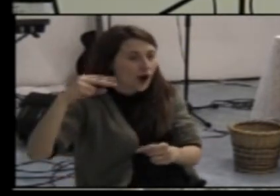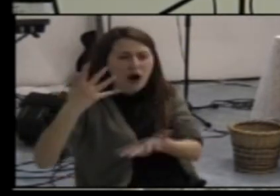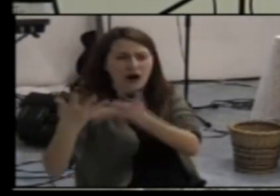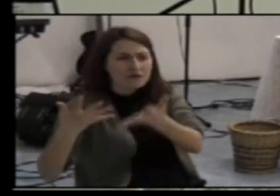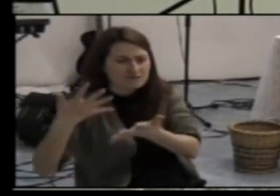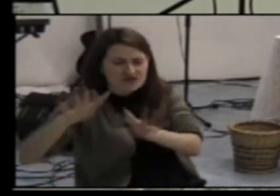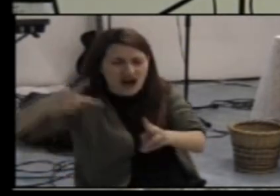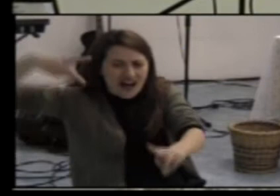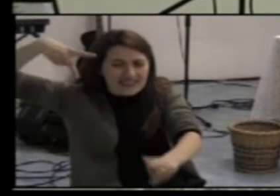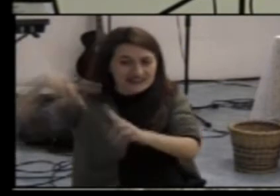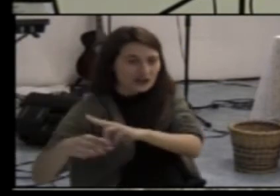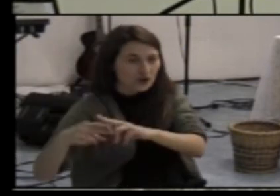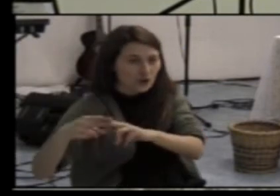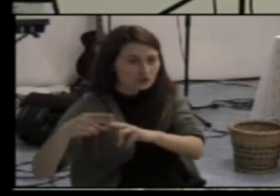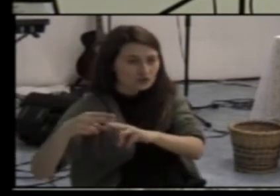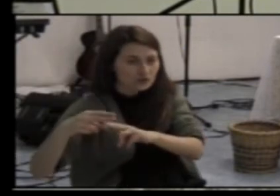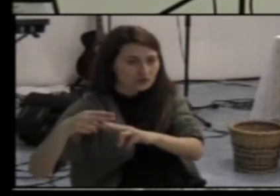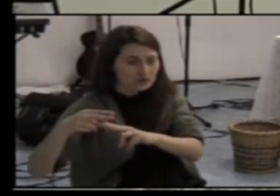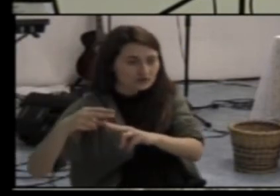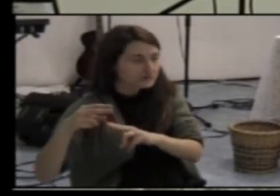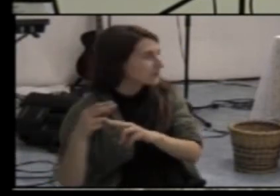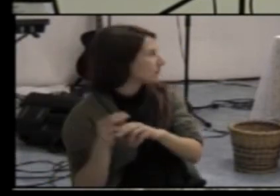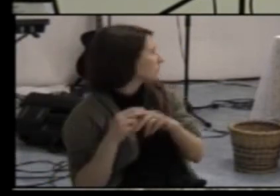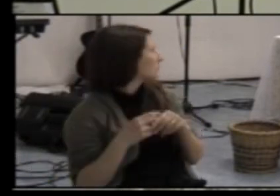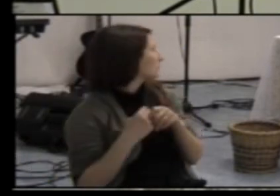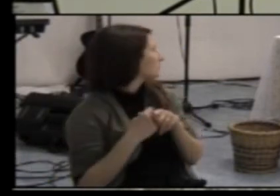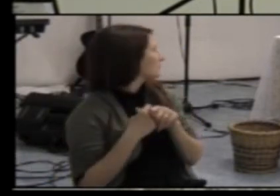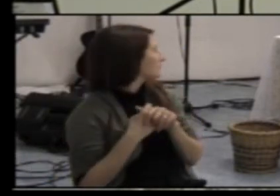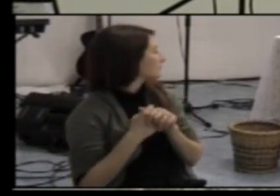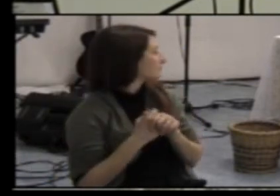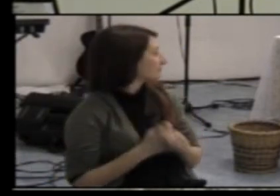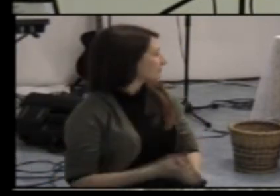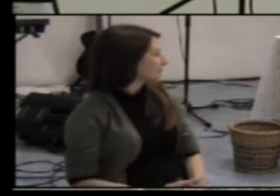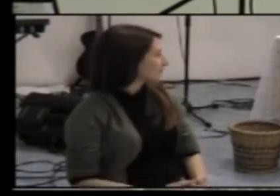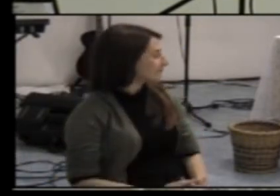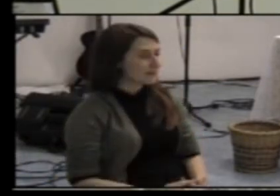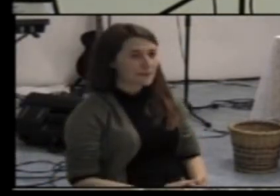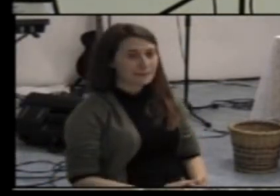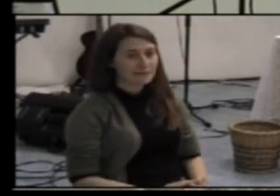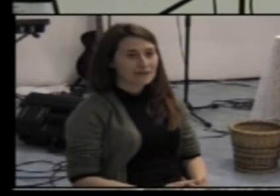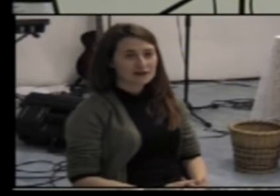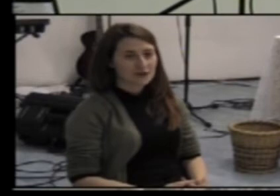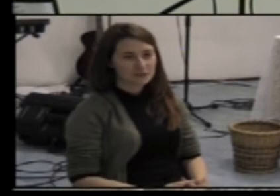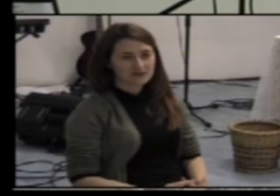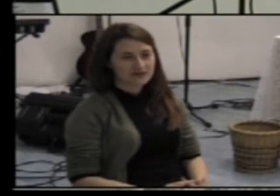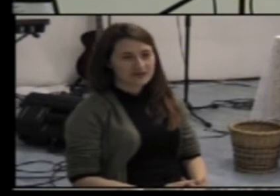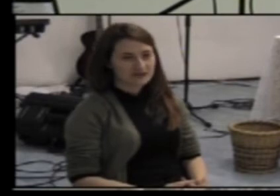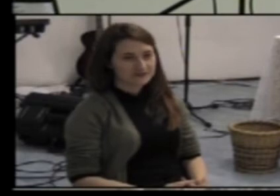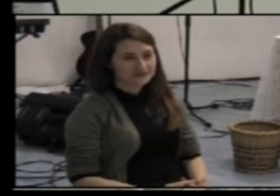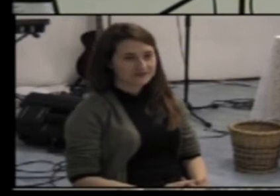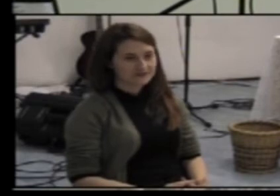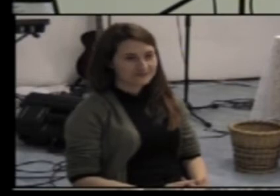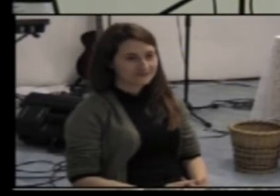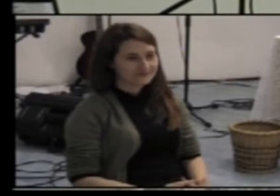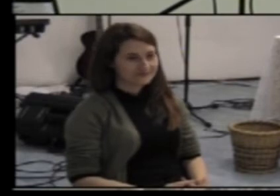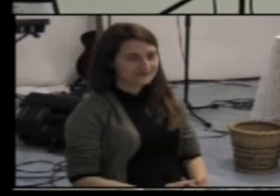la situazione? Loro dicono: vogliamo 7 figli di Saul. Davide glieli concede. Loro prendono questi